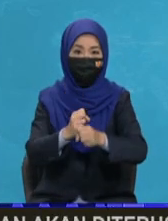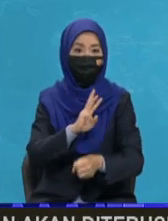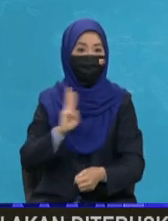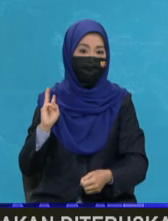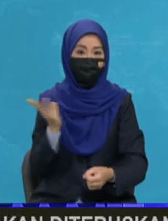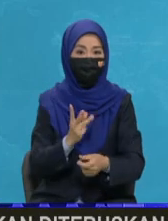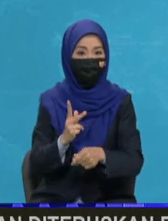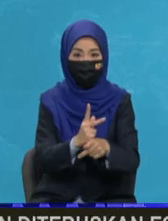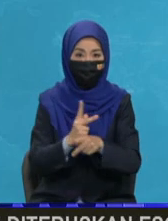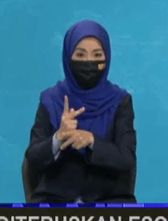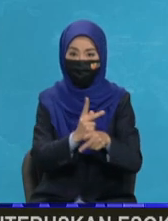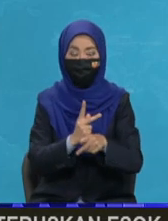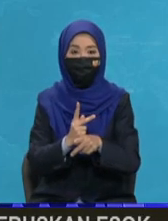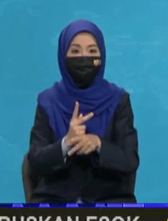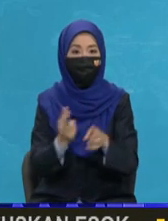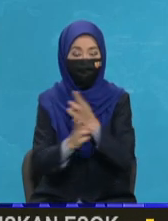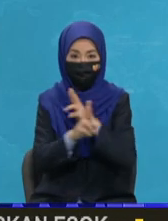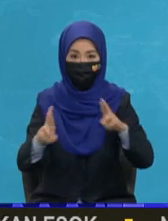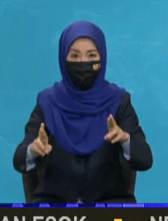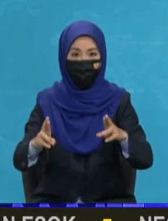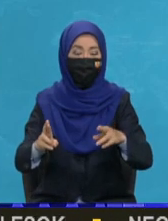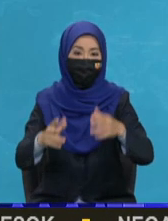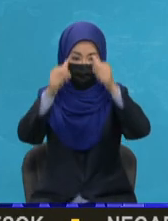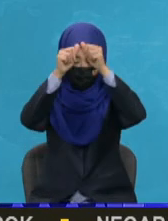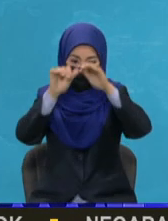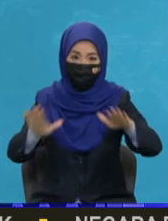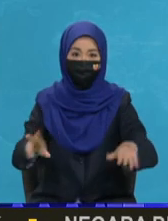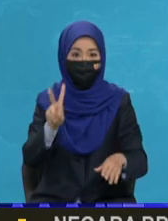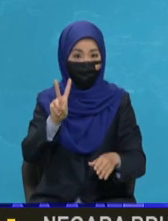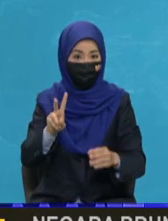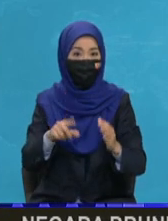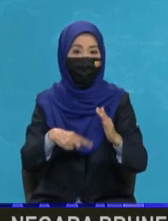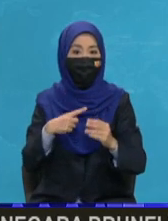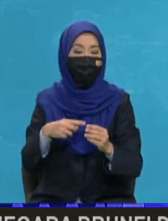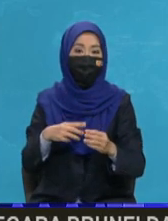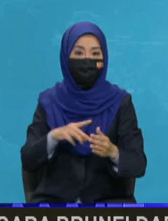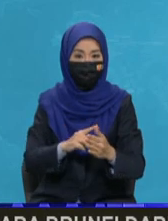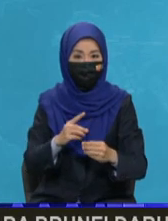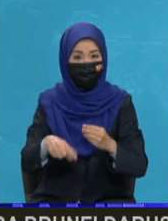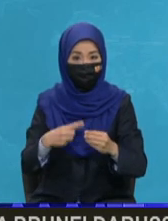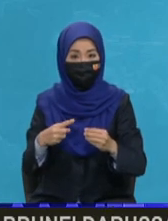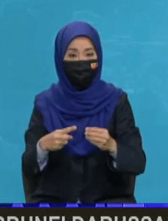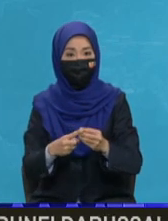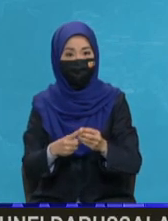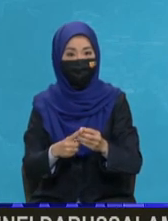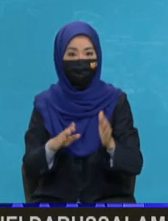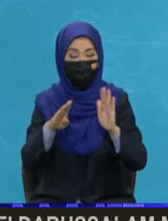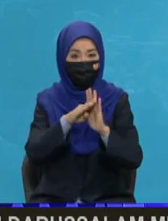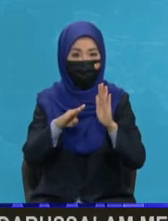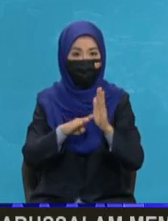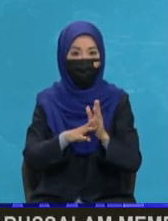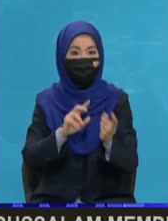Wike Wike Wike prospek dua bidang penting dipromosikan yang sejajar dengan agenda perubahan